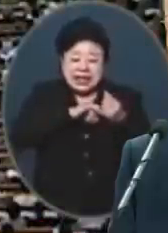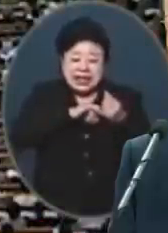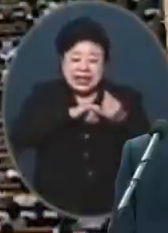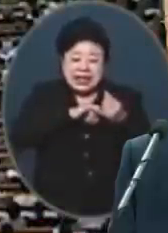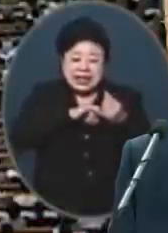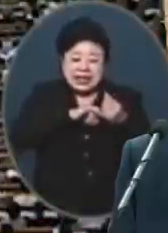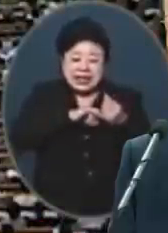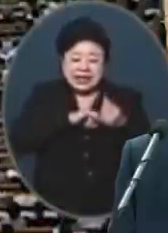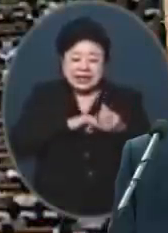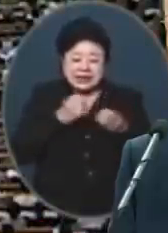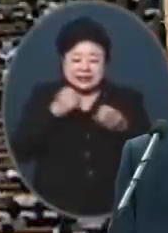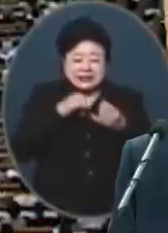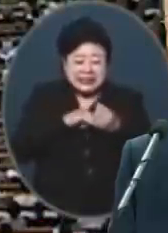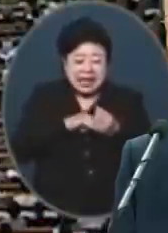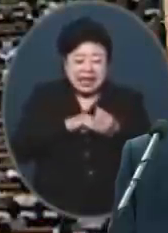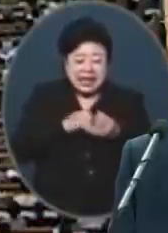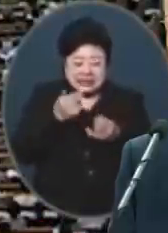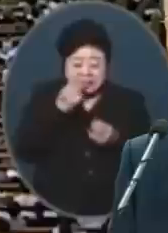생명을 가리키는